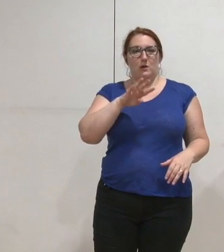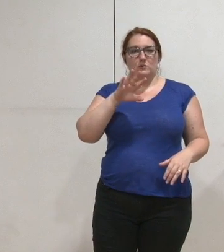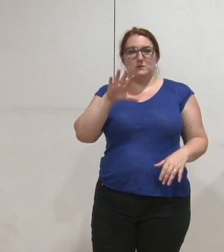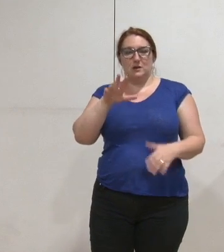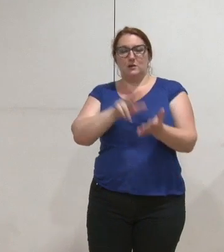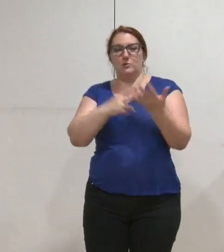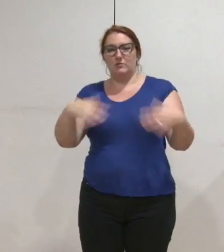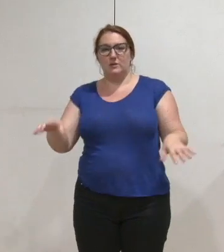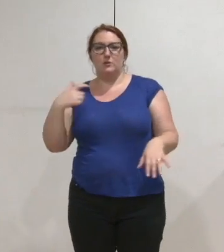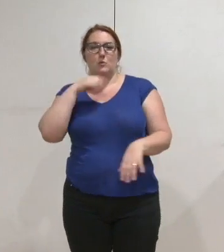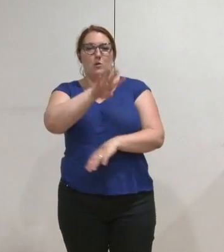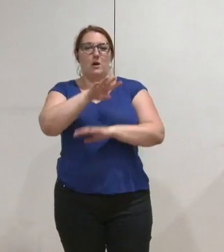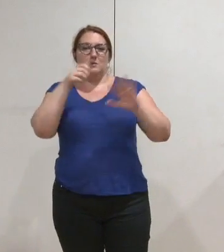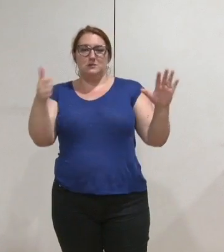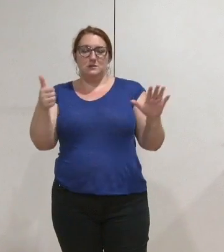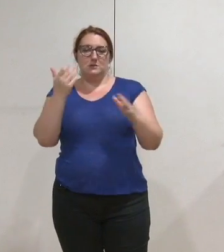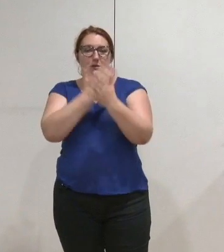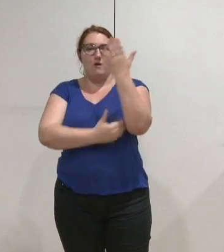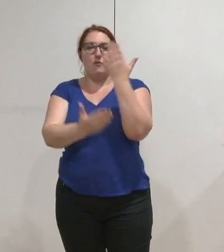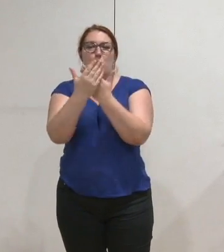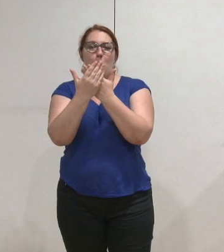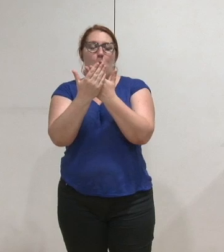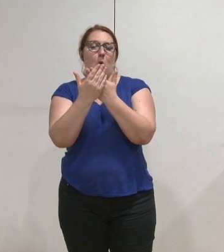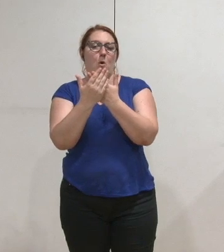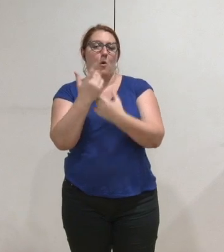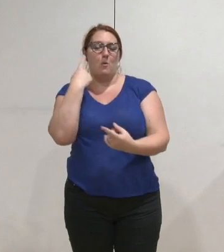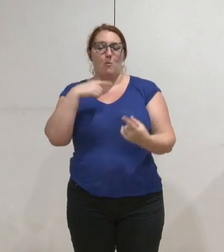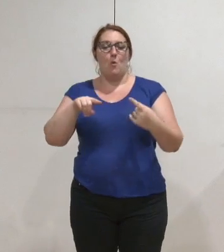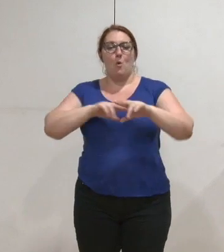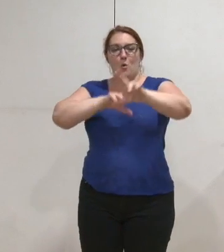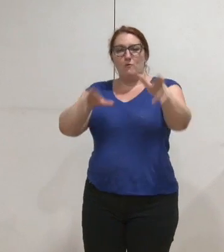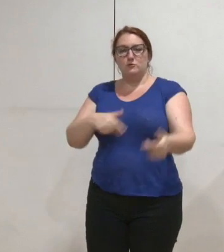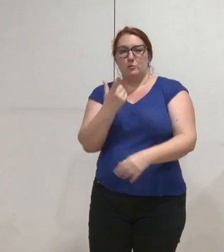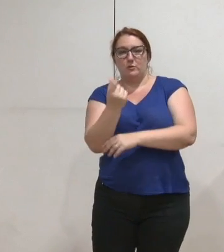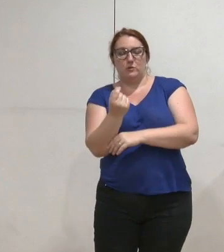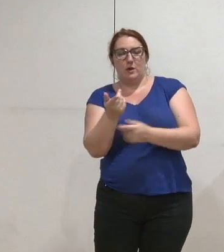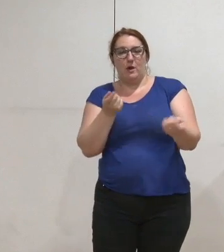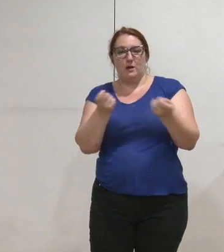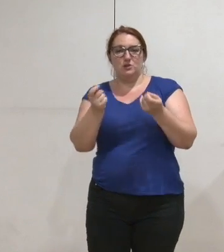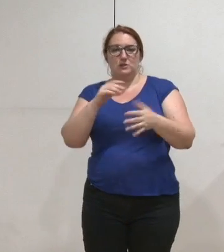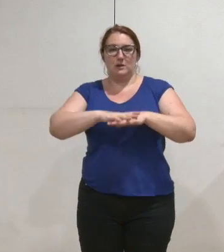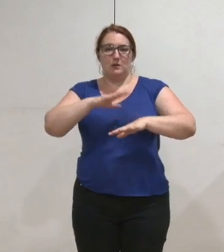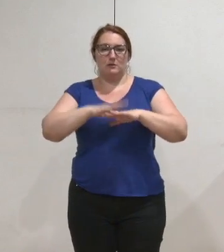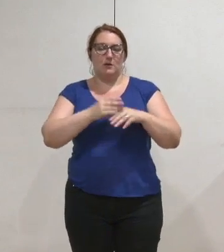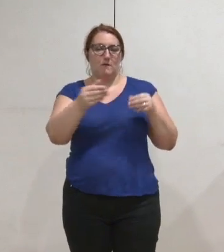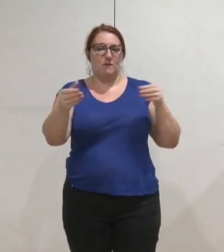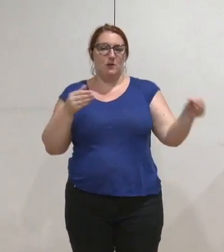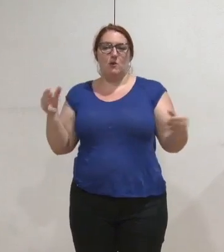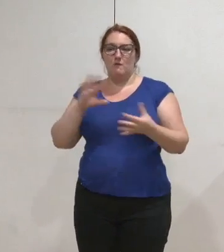46 c'est un avenant de la convention de partenariat avec la Régie de quartier Villeneuve village olympique